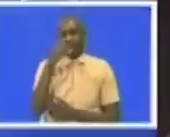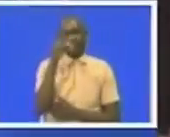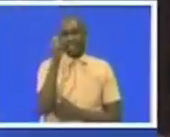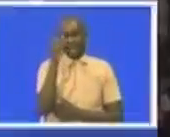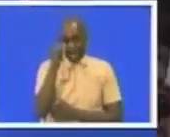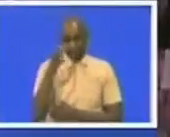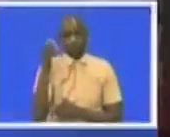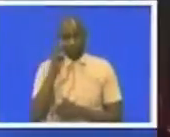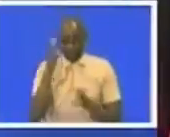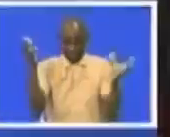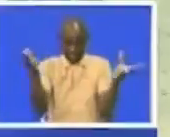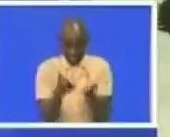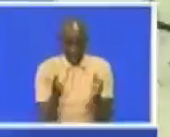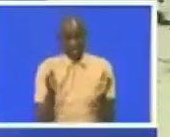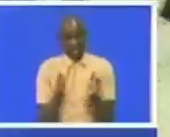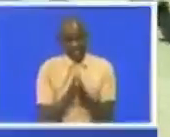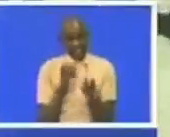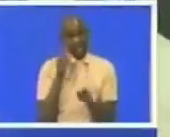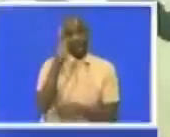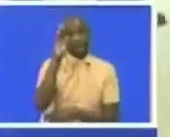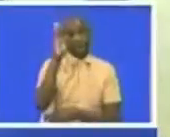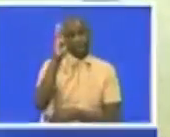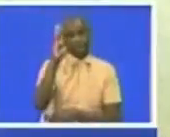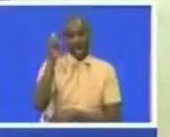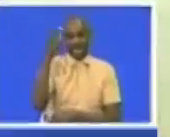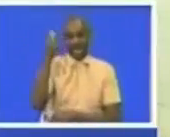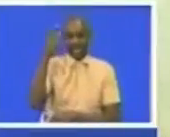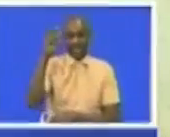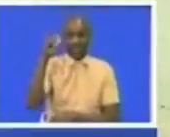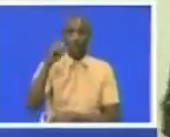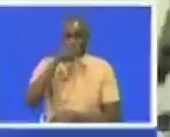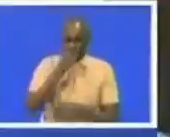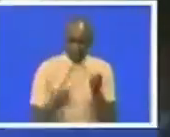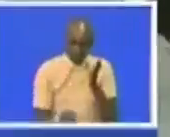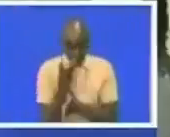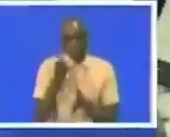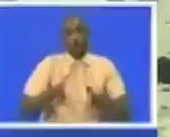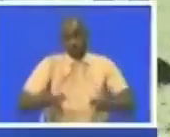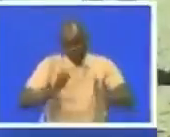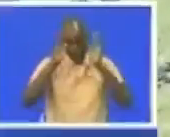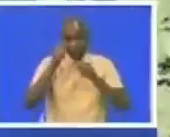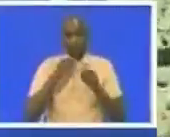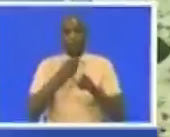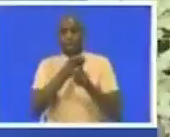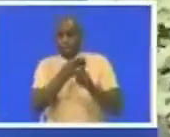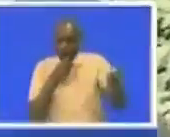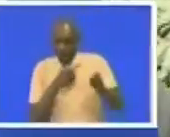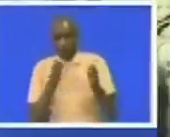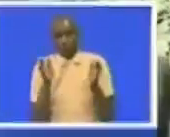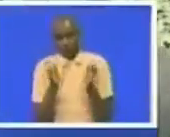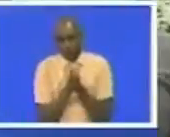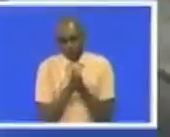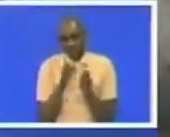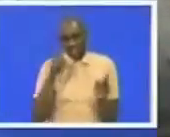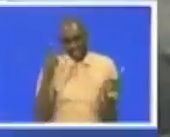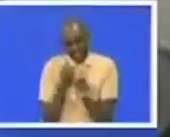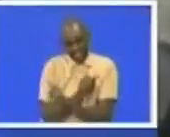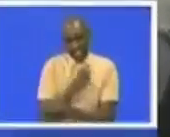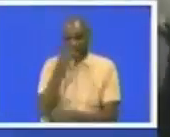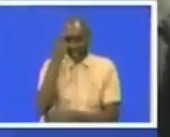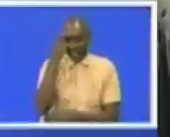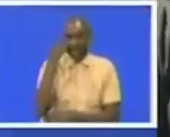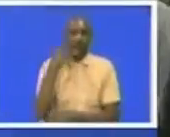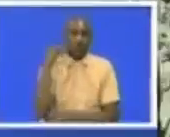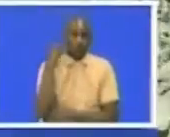eneo bunge la Eldama Ravine katika kaunti ya Baringo. Baadaye alizindua ujenzi wa barabara kutoka Molo Ole Nguruone kaunti ya